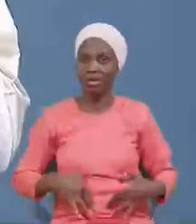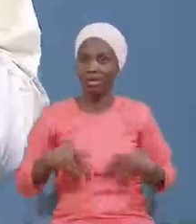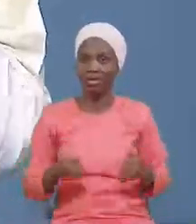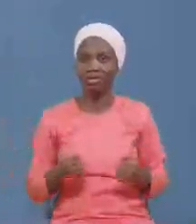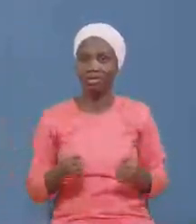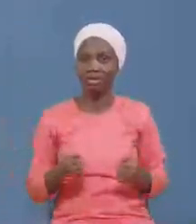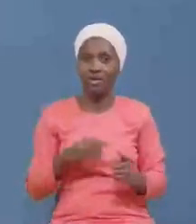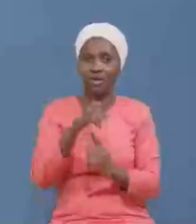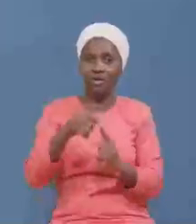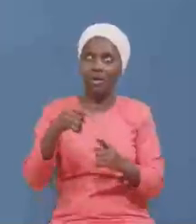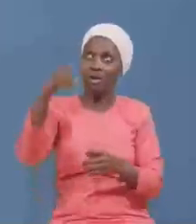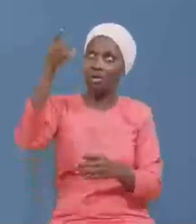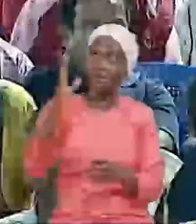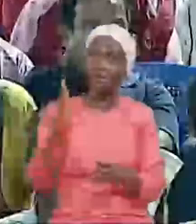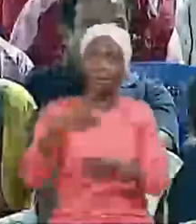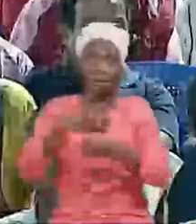créés,